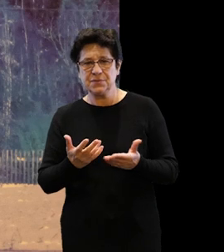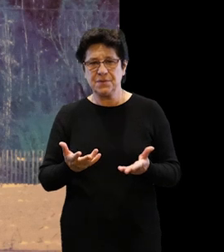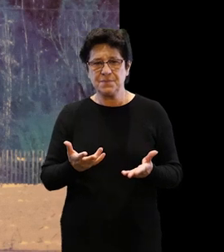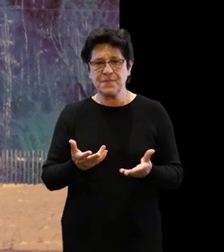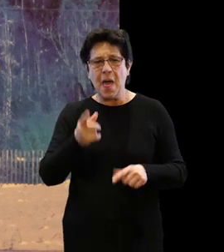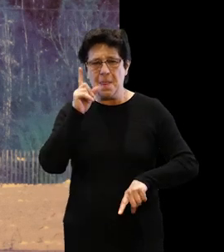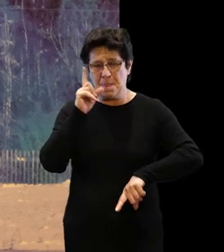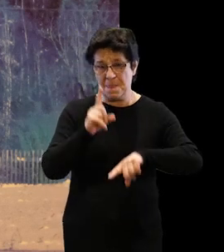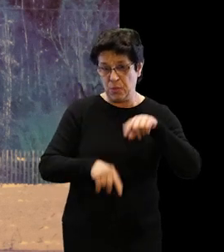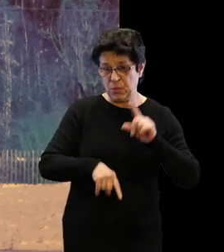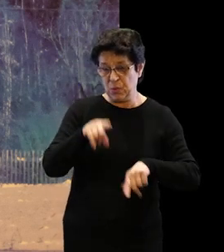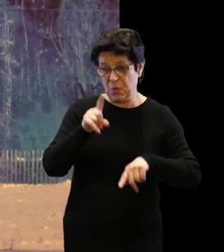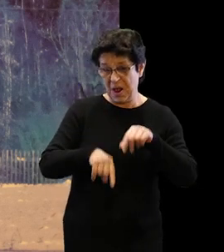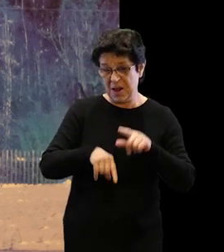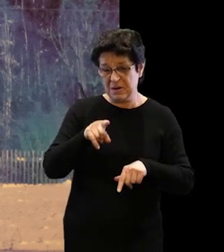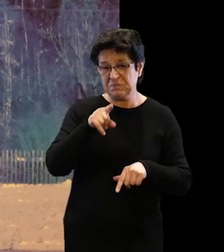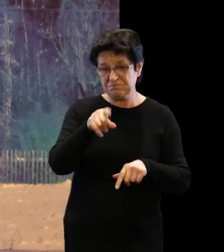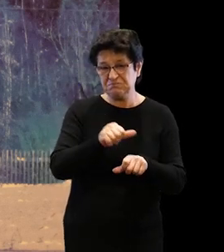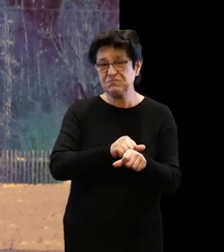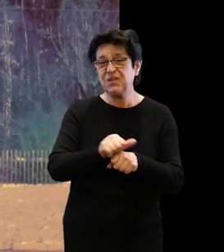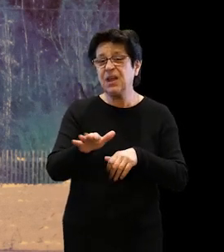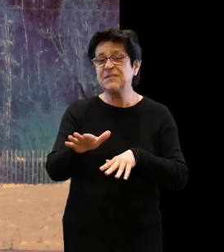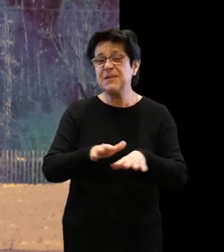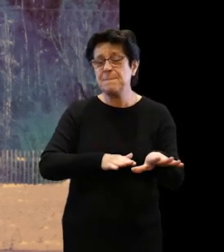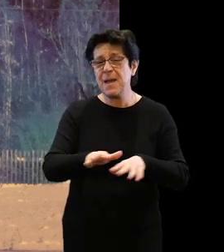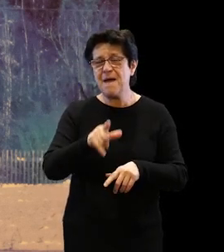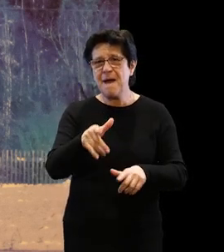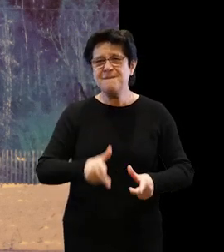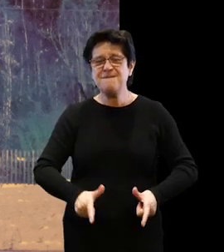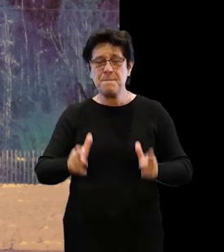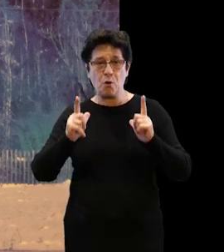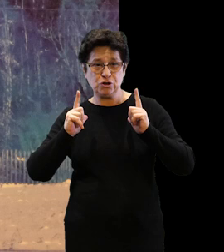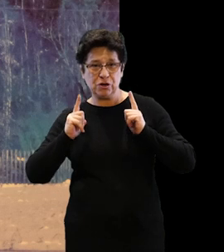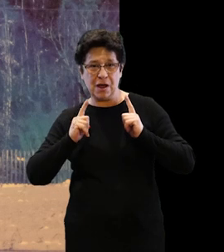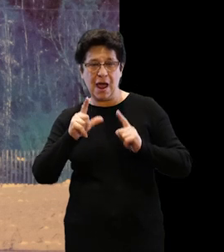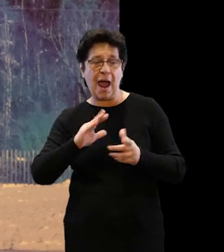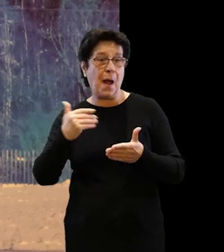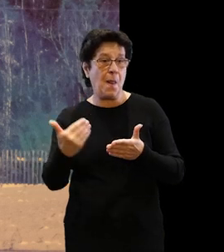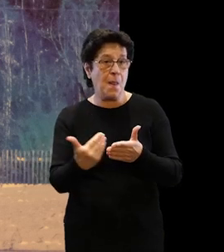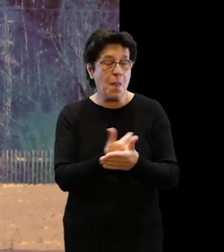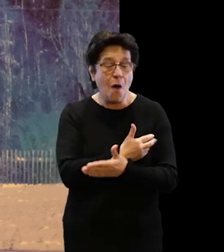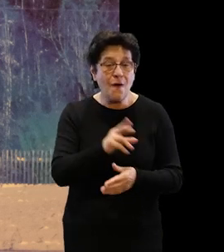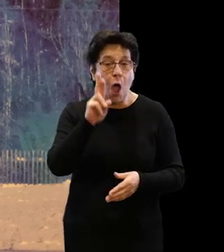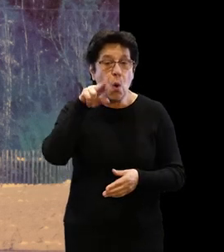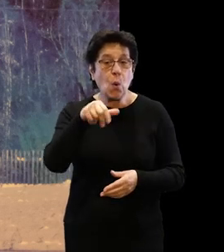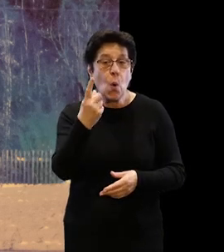wykorzystuje PŻ w takich miejscowościach wypoczynkowych jak Nowa Ruda bardzo często mieszkają